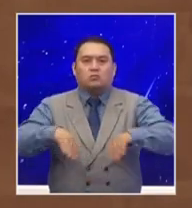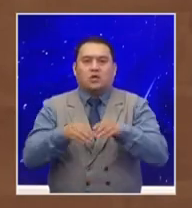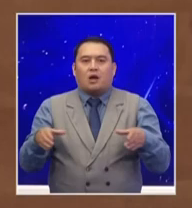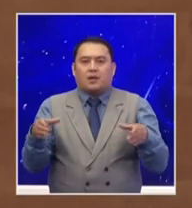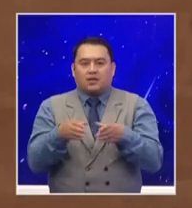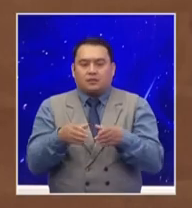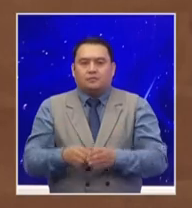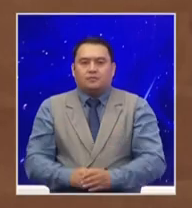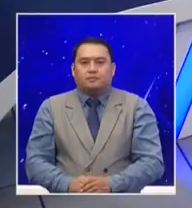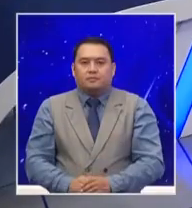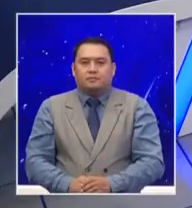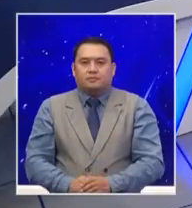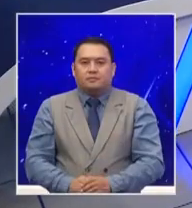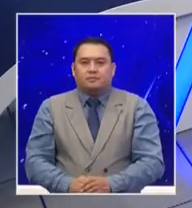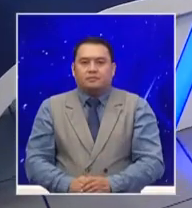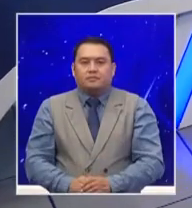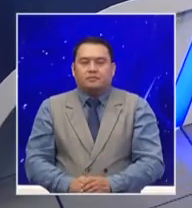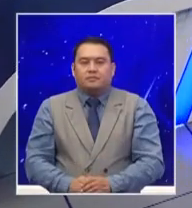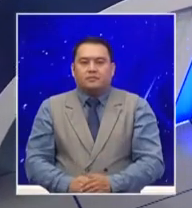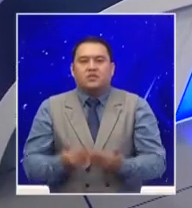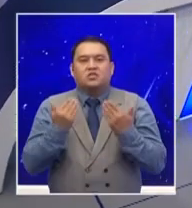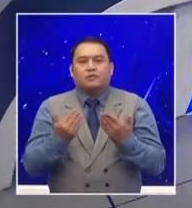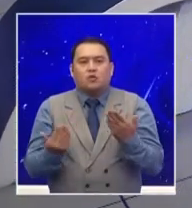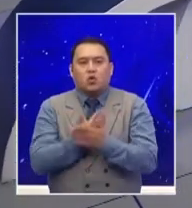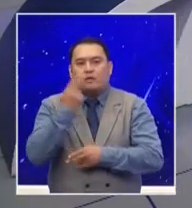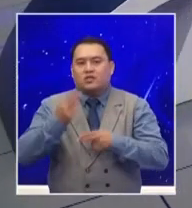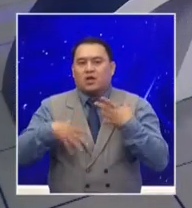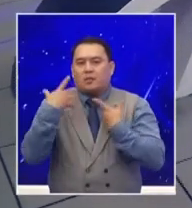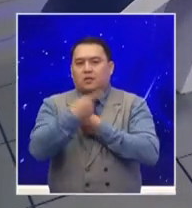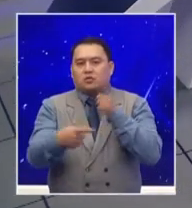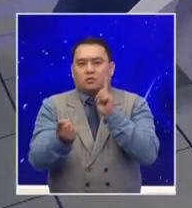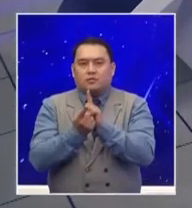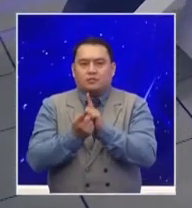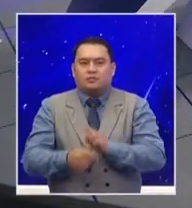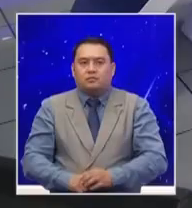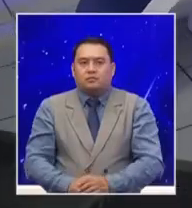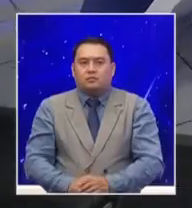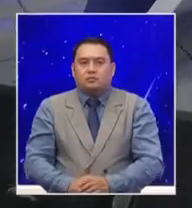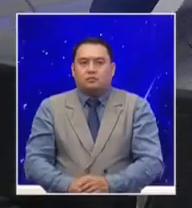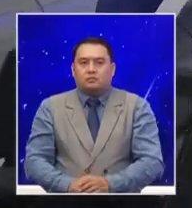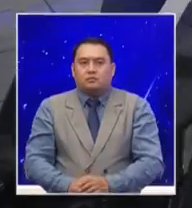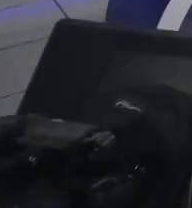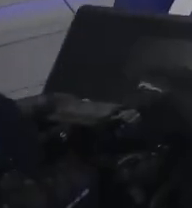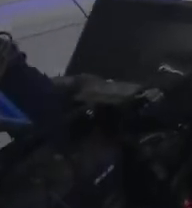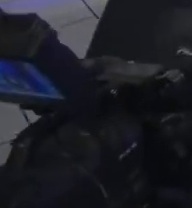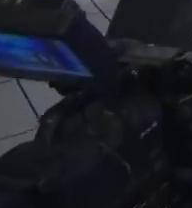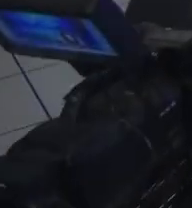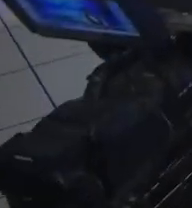зачете. Это были все новости к этому часу. Благодарю за внимание. До свидания.